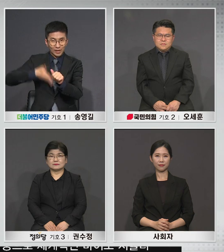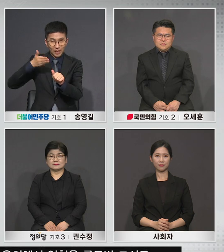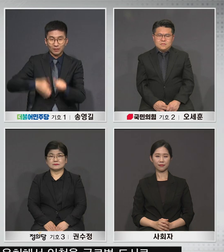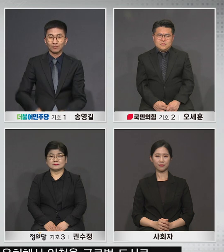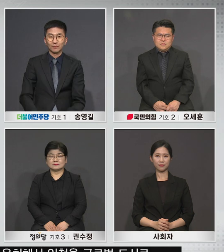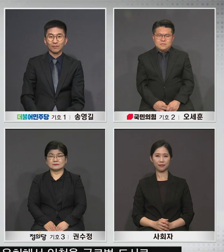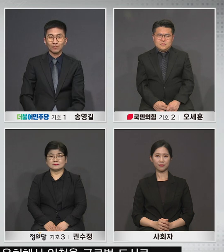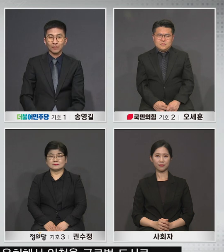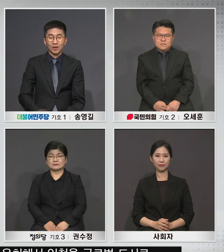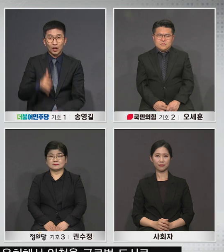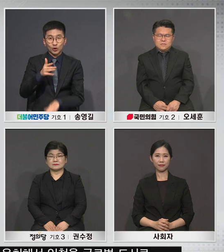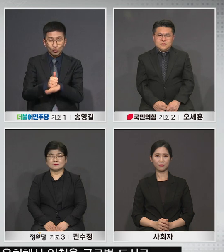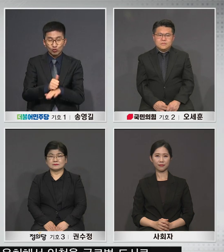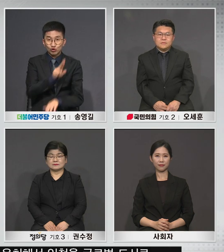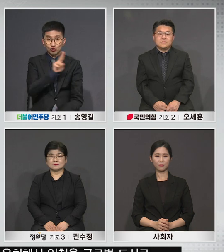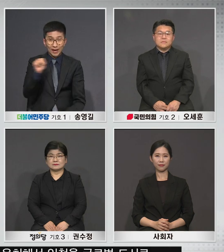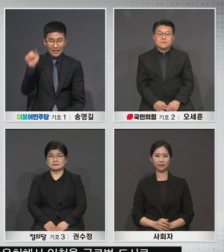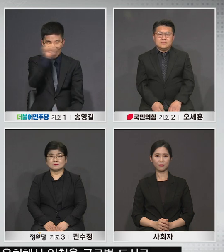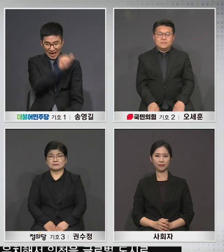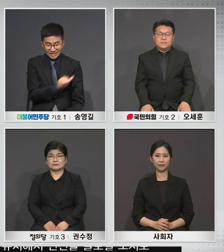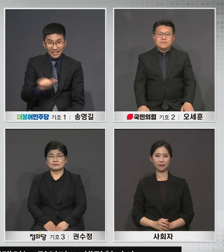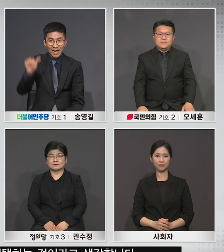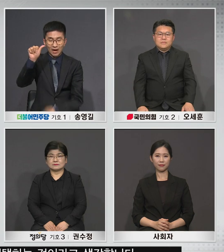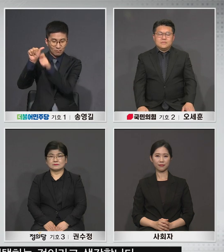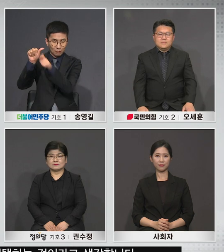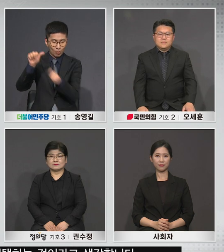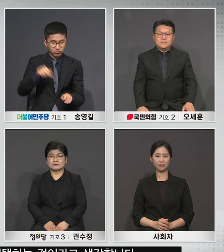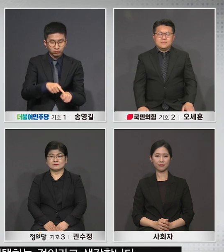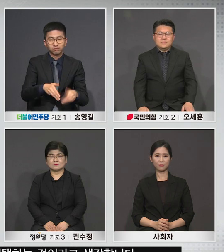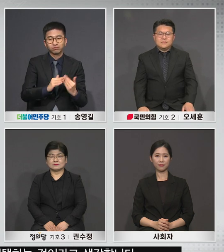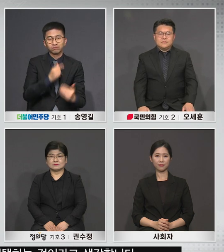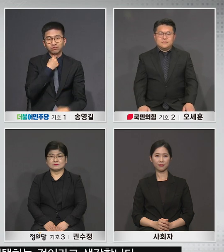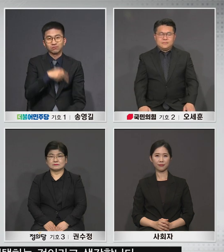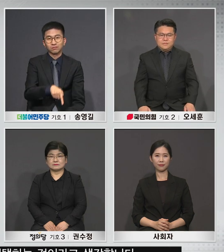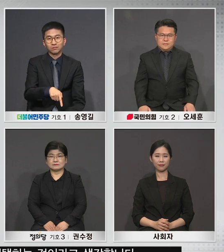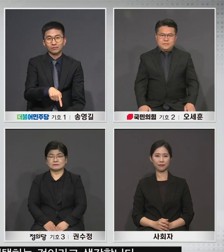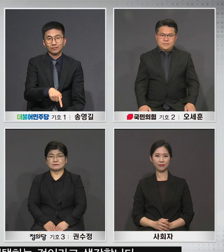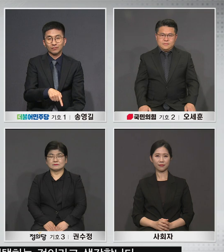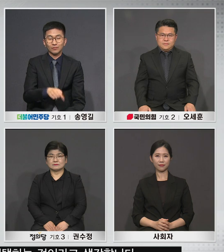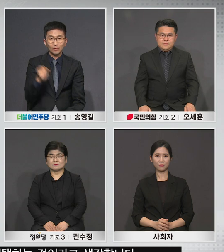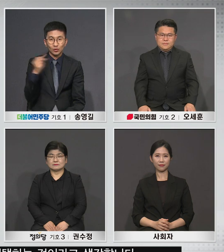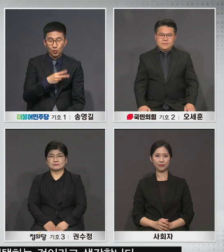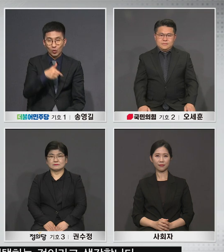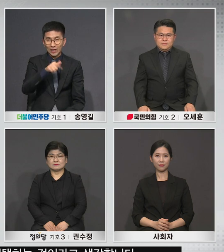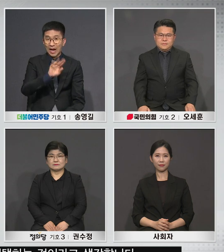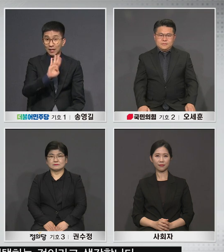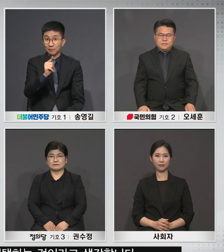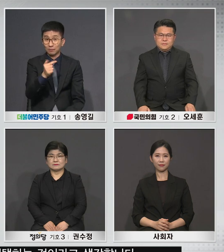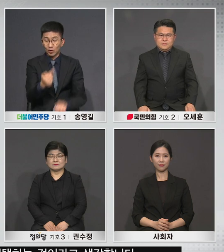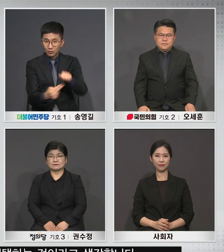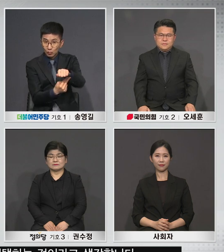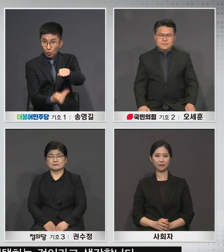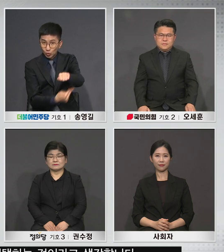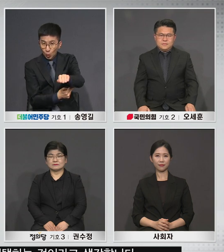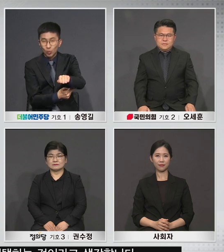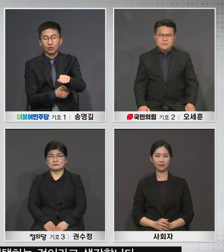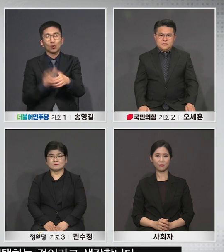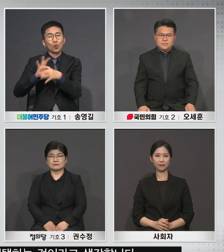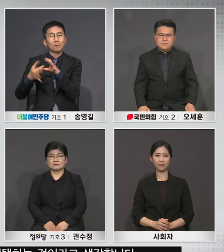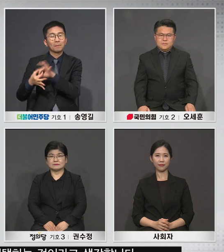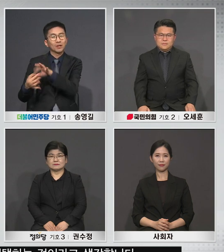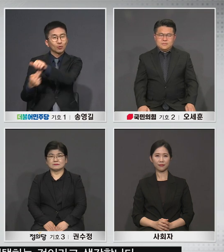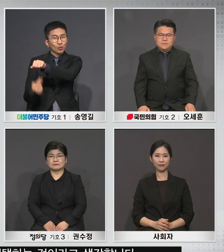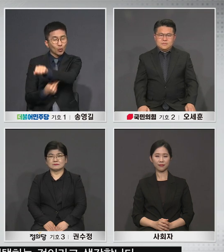아시아본부를 유치해서 글로벌 서울을 만들겠습니다. 강변북로와 올림픽대로를 지하화시켜서 한강을 시민들에게